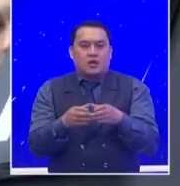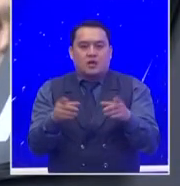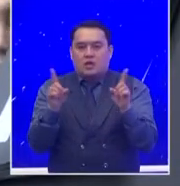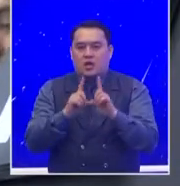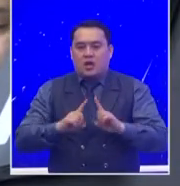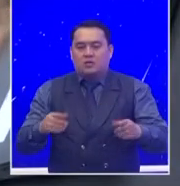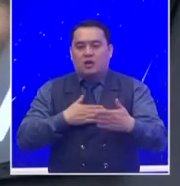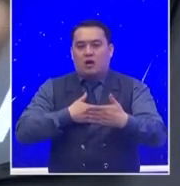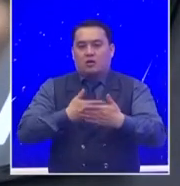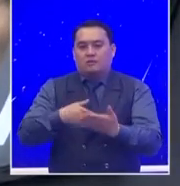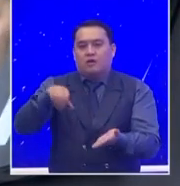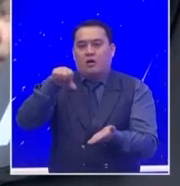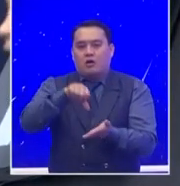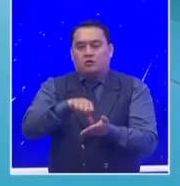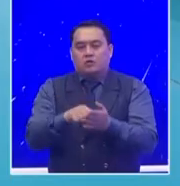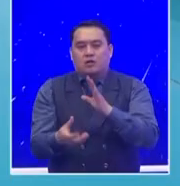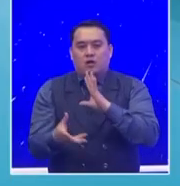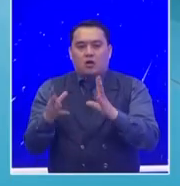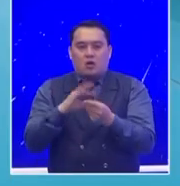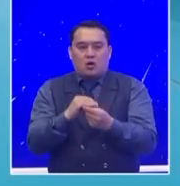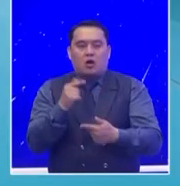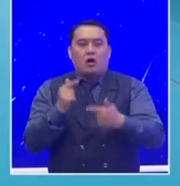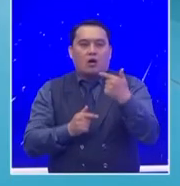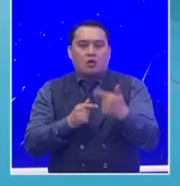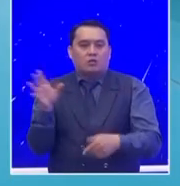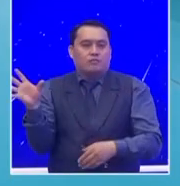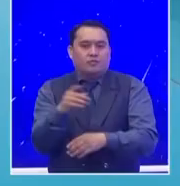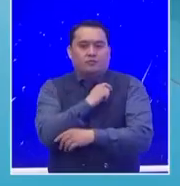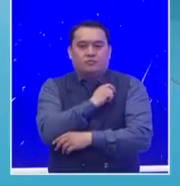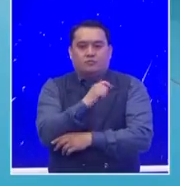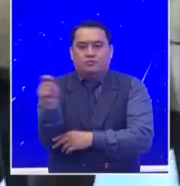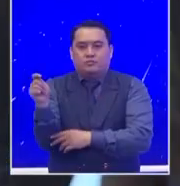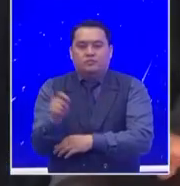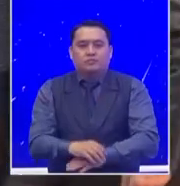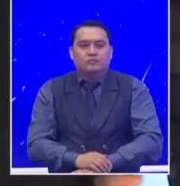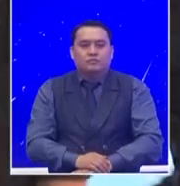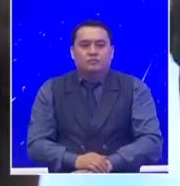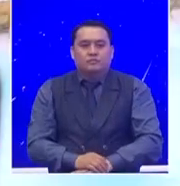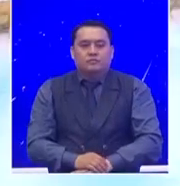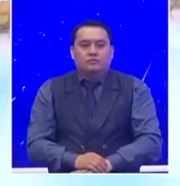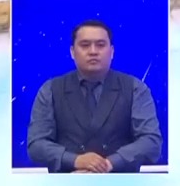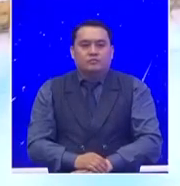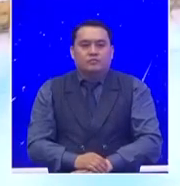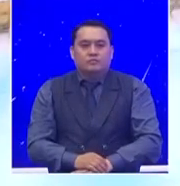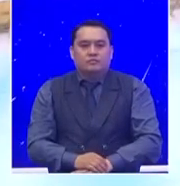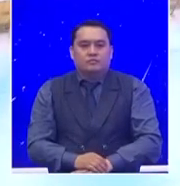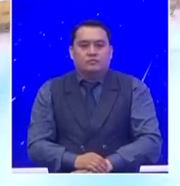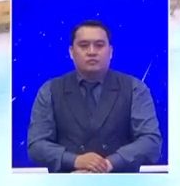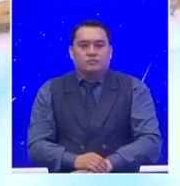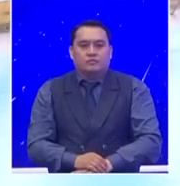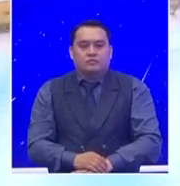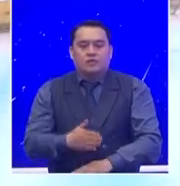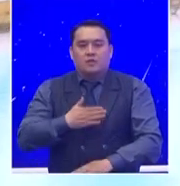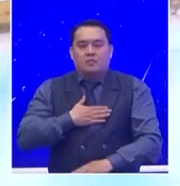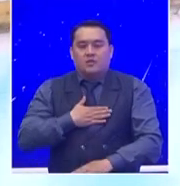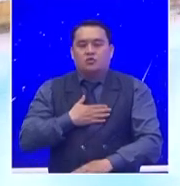ерекше белсенділігімен танылды. Нәтижесінде олар қарсыластарын түгел жеңіп, бас жүлдені иеленді. Біз 3 жыл бойы осы турнирге тұрақты түрде